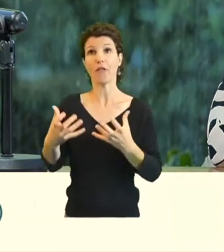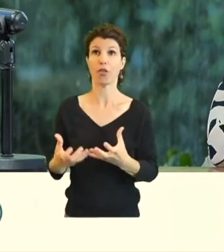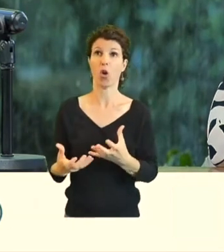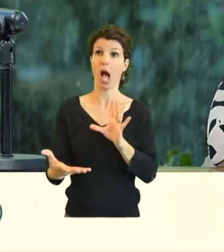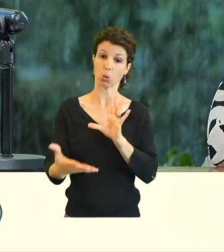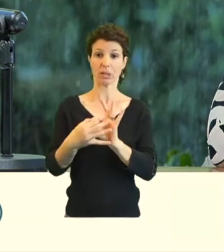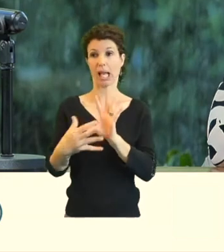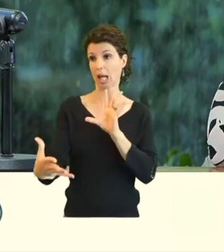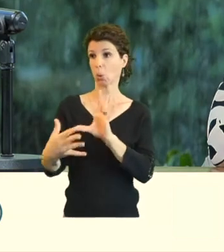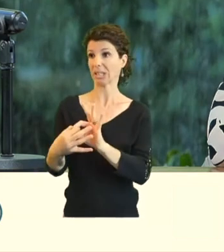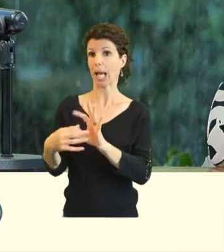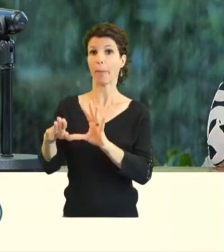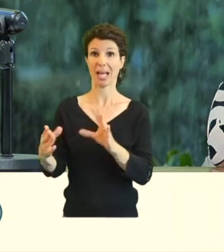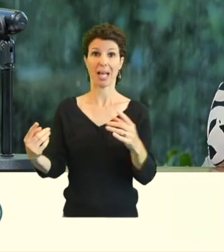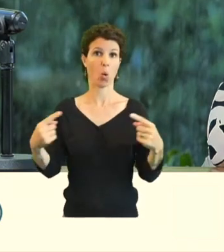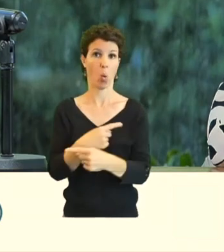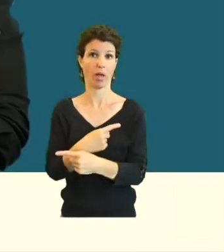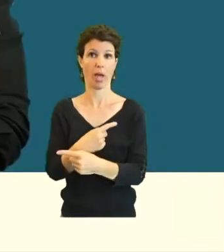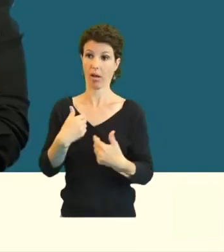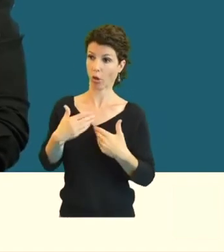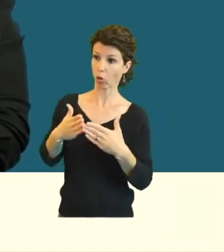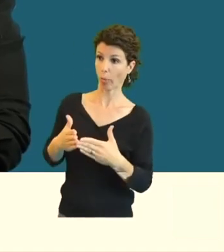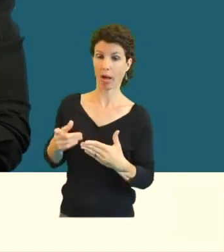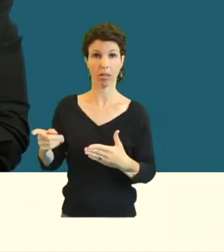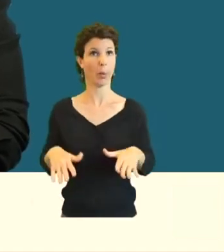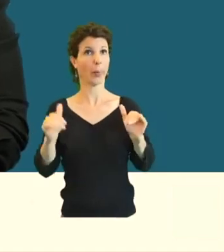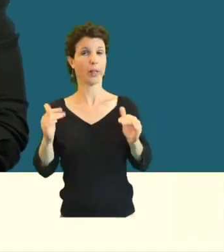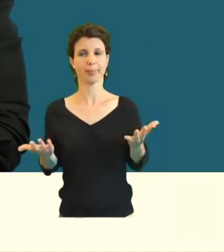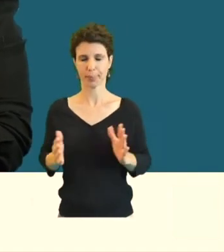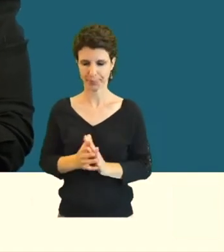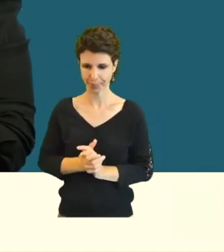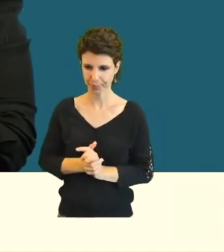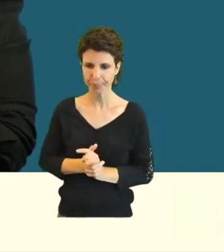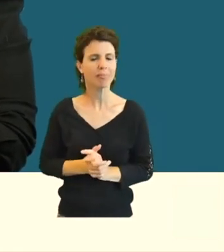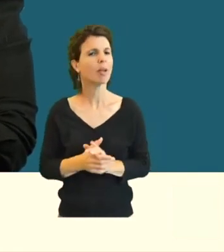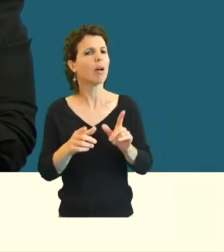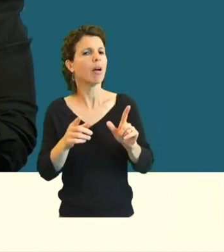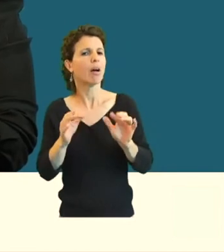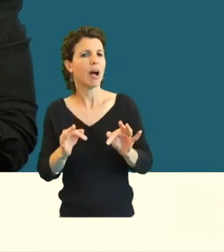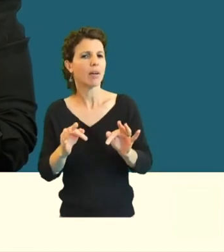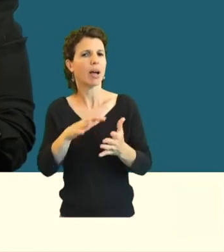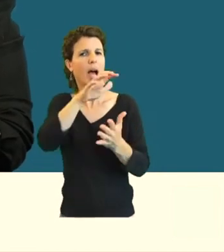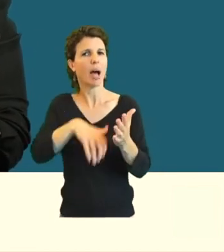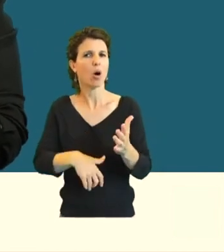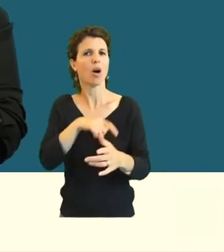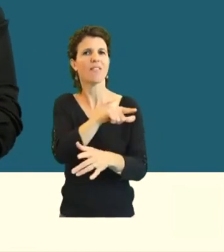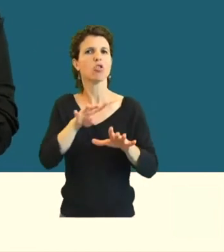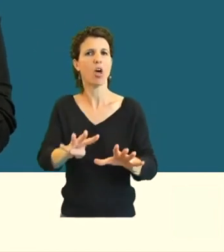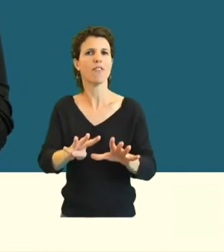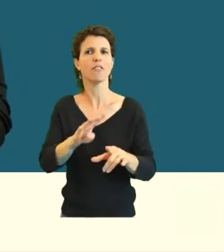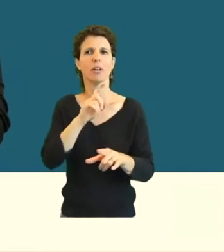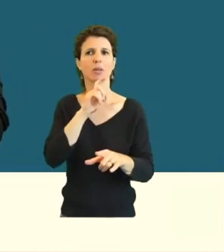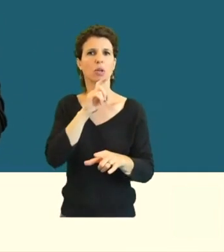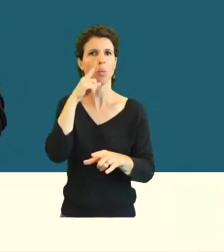Mais j'attends, je parlerai. Donc, juste pour la connaissance des rapports, pour le rapport 29 qui a été présenté par M. Di Giovanni, je tiens à